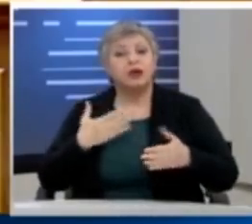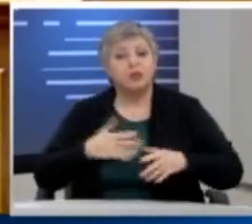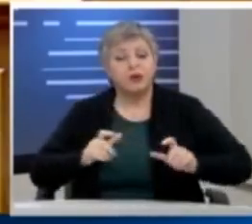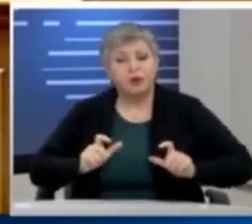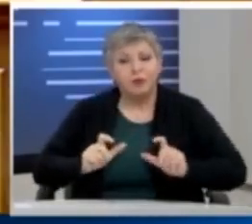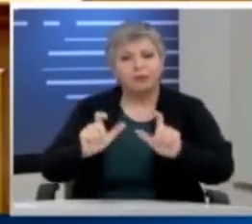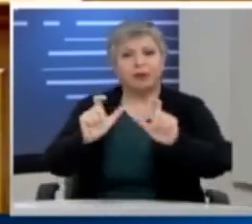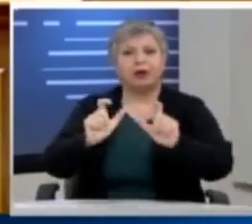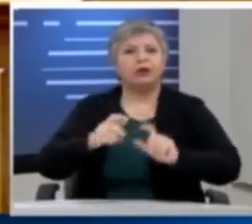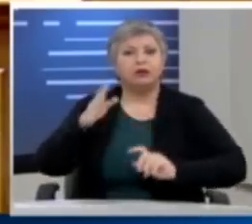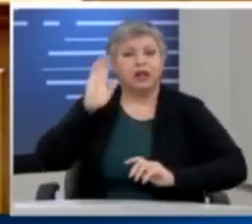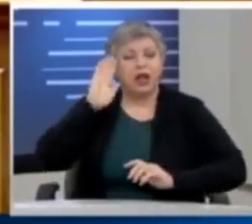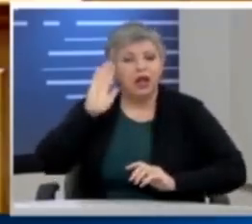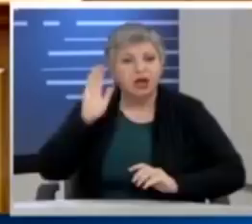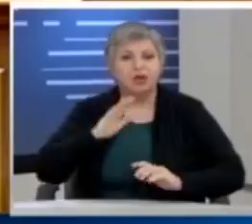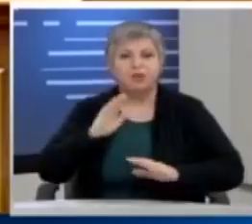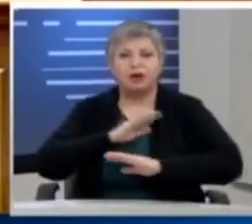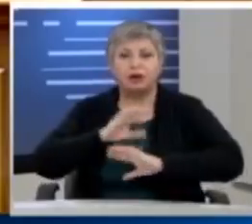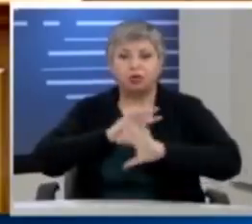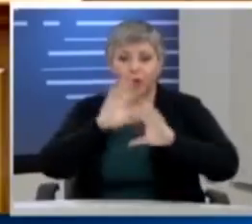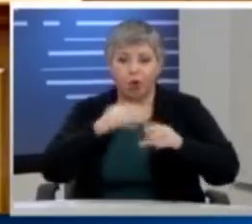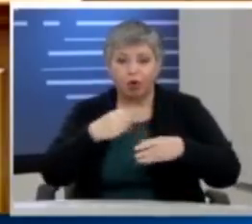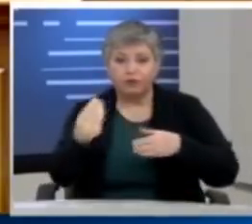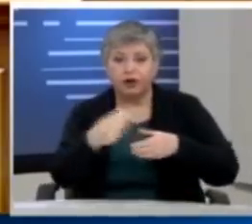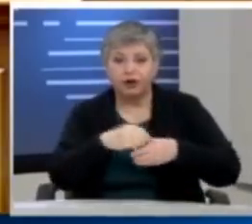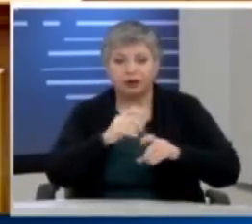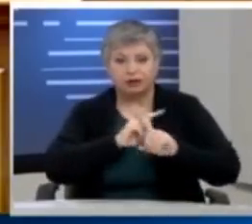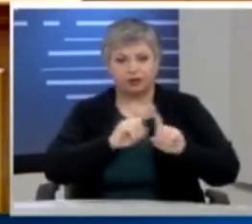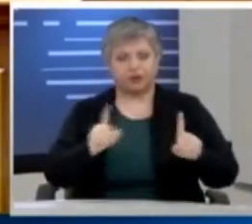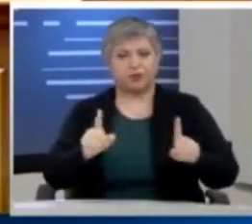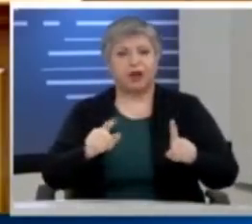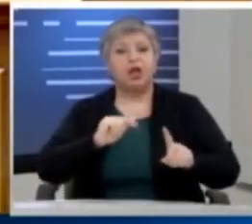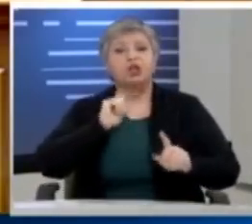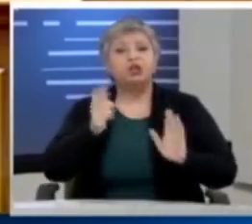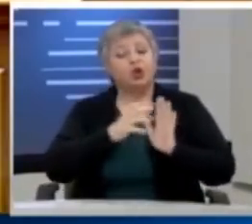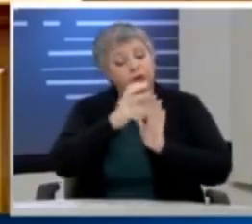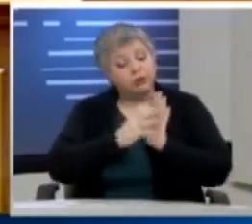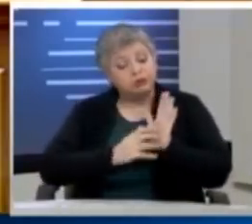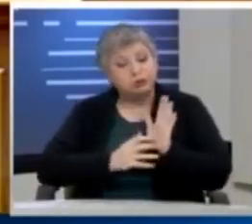ΝΑΤΟ Ευρωπαϊκής Ένωσης και να απαλληφθούν οι αλυτρωτισμοί που εμπεριέχονται στην